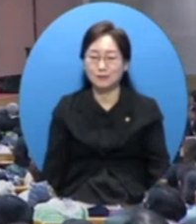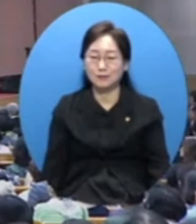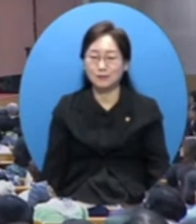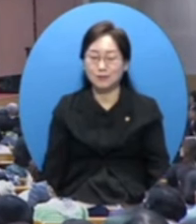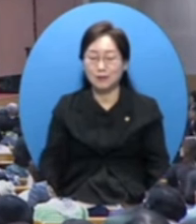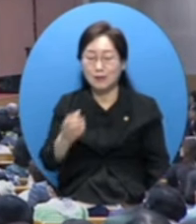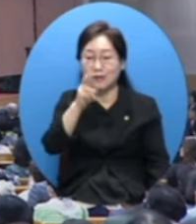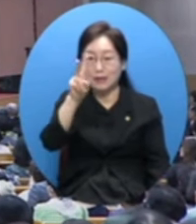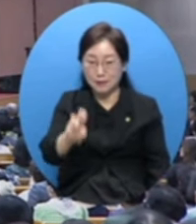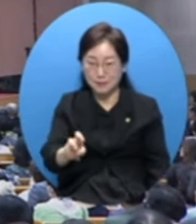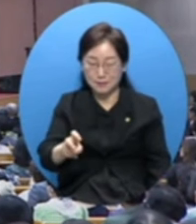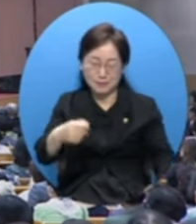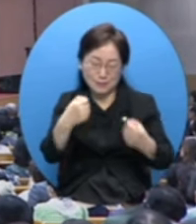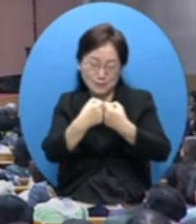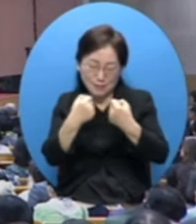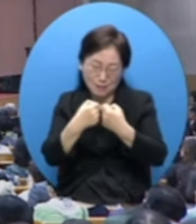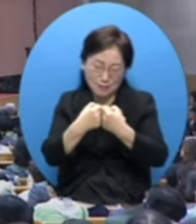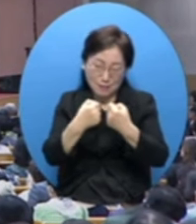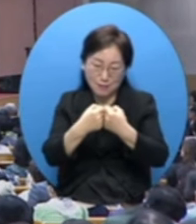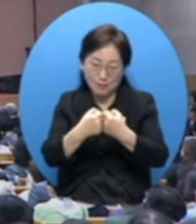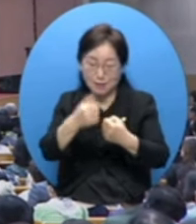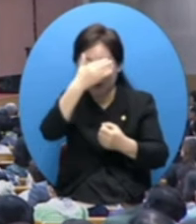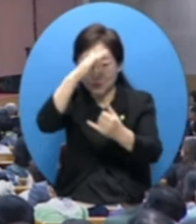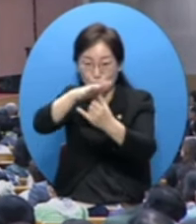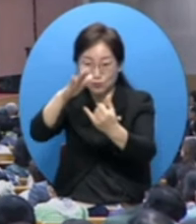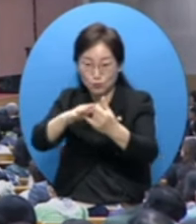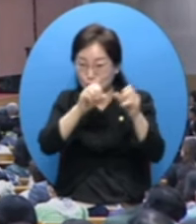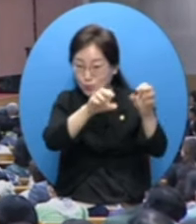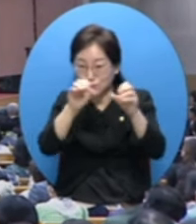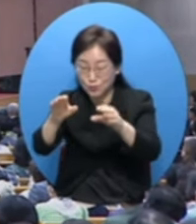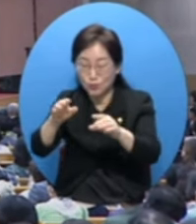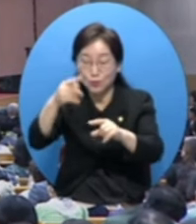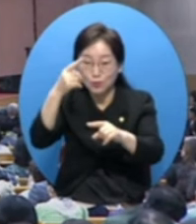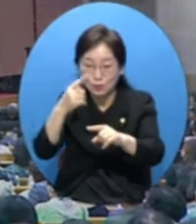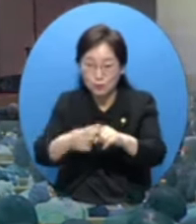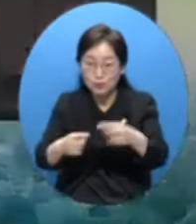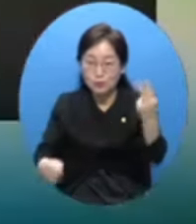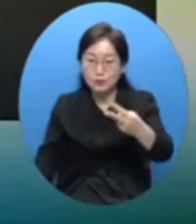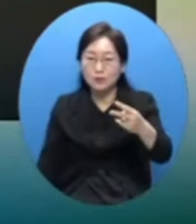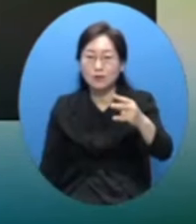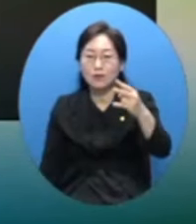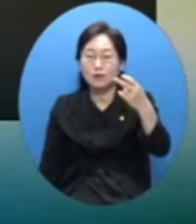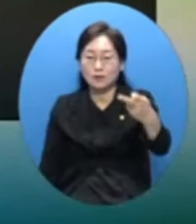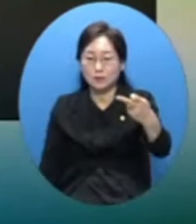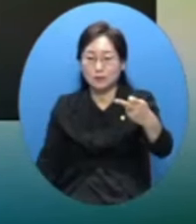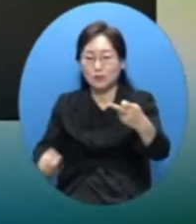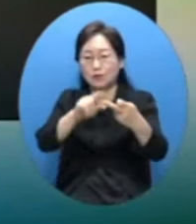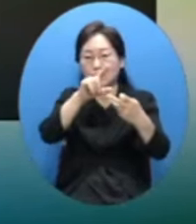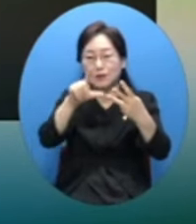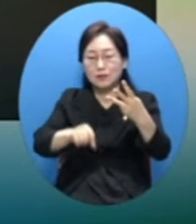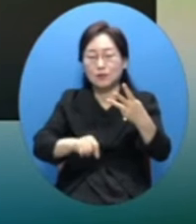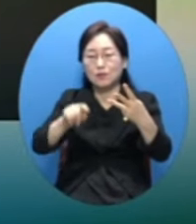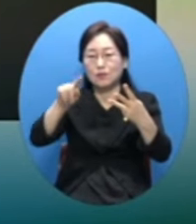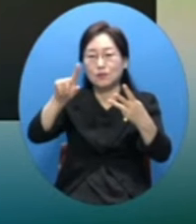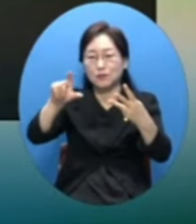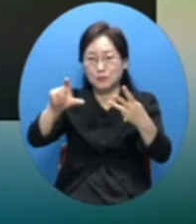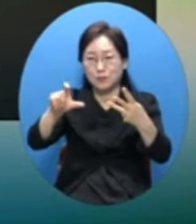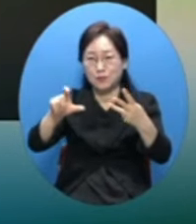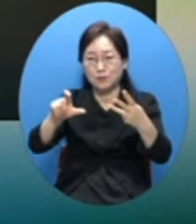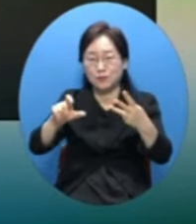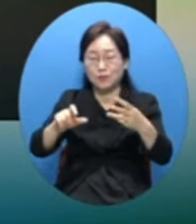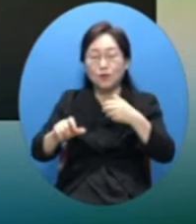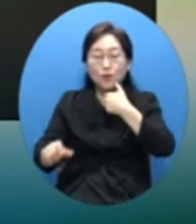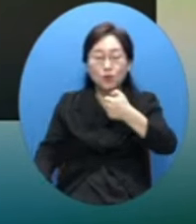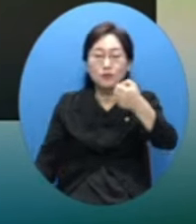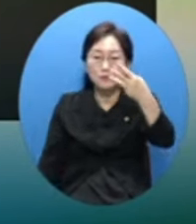암과 싸우며 청소년들에게 꿈과 희망을 전하던 이민아 목사는 2012년 3월 15일 53세를 일기로